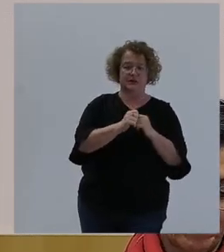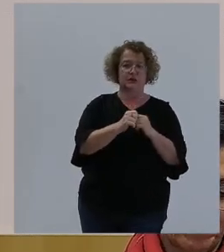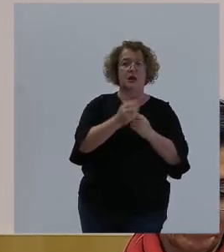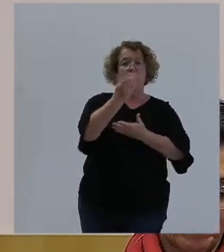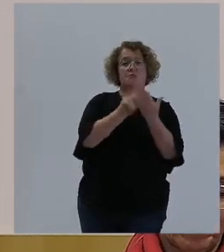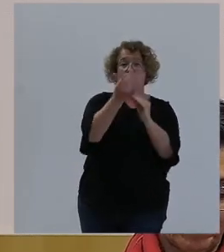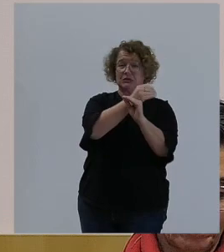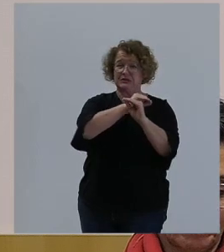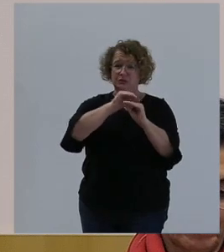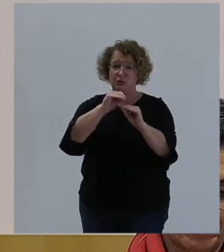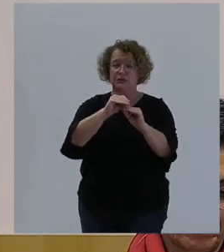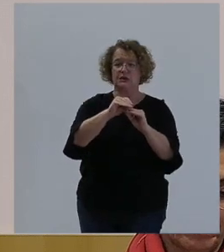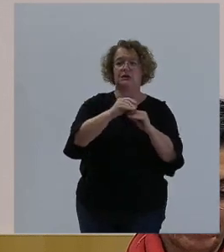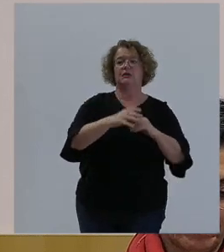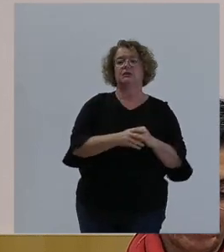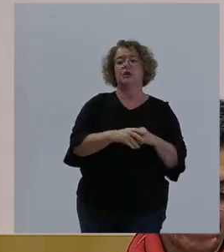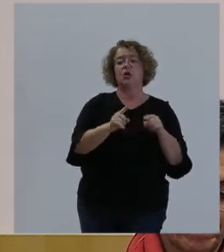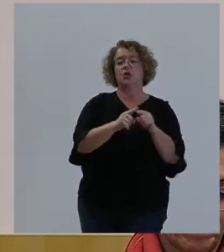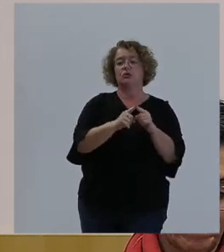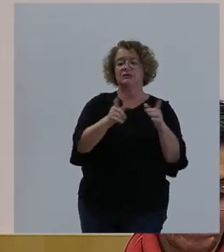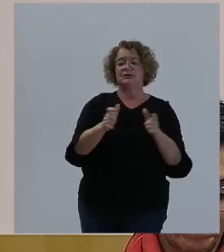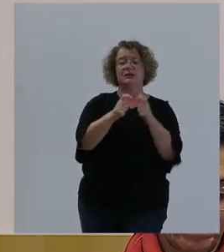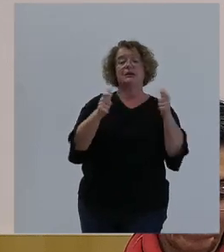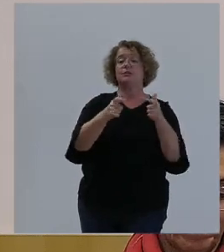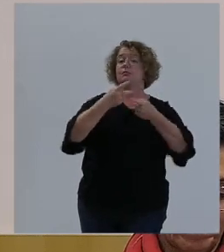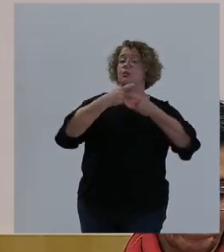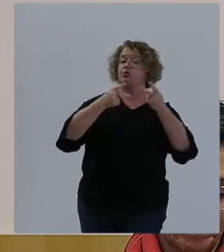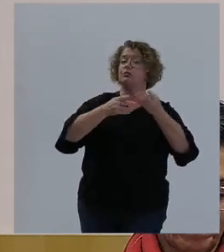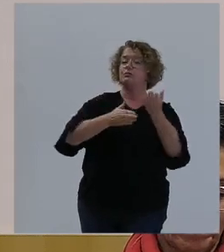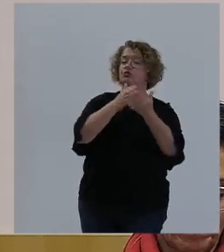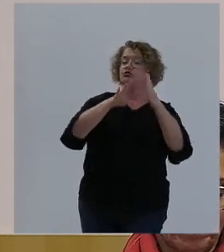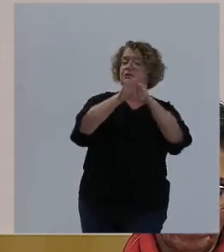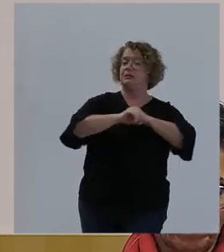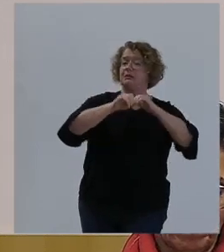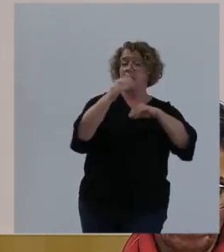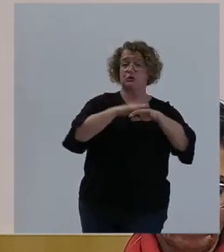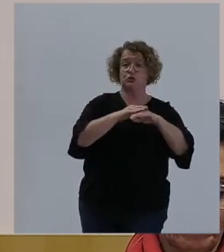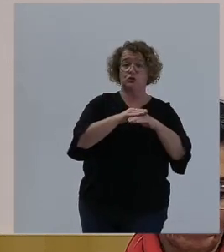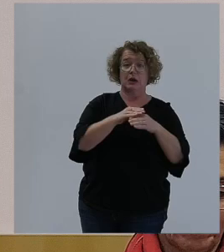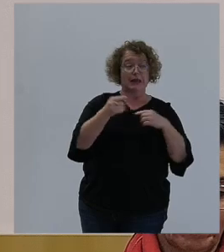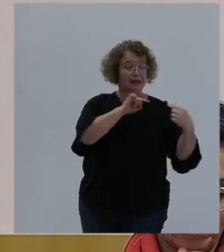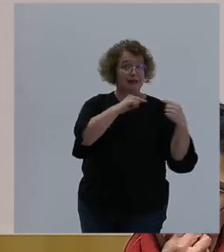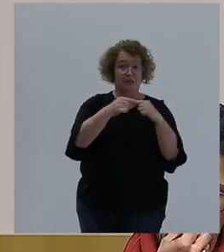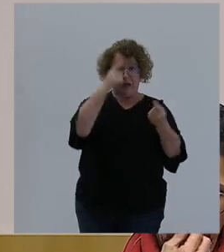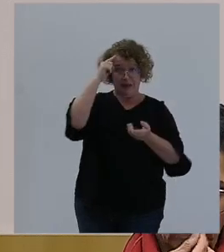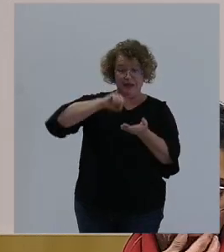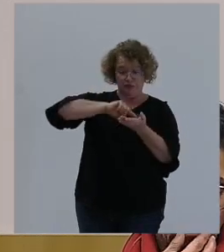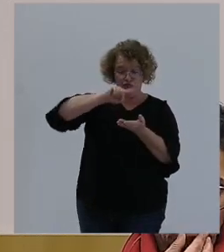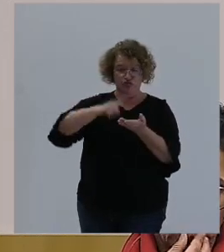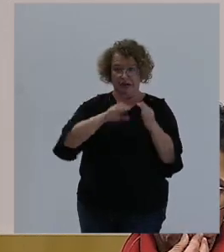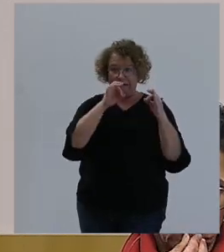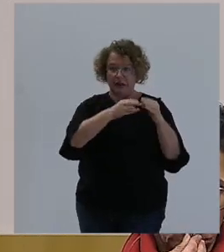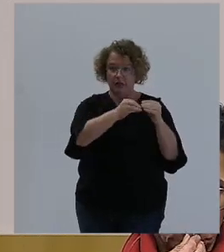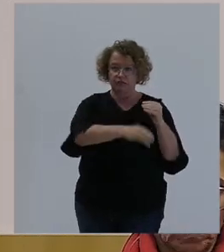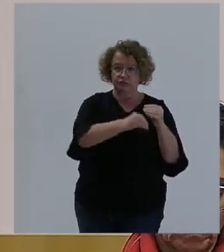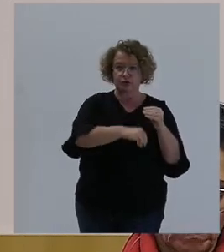non-sécurisation du campus, un projet d'établissement public expérimental, aucun débat d'orientation budgétaire. Une obligation